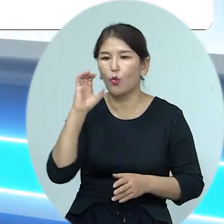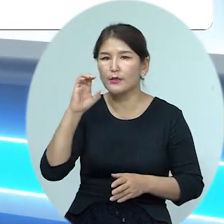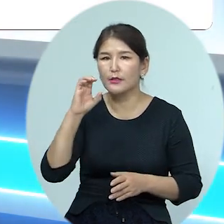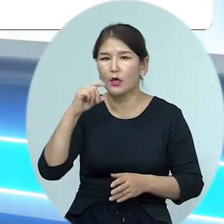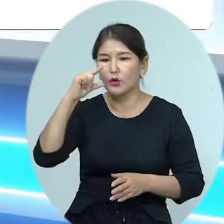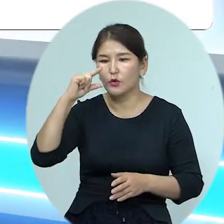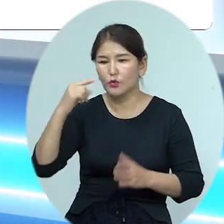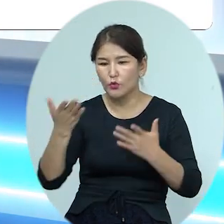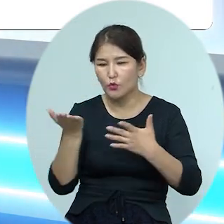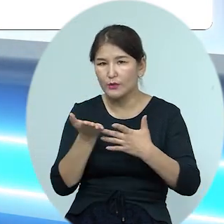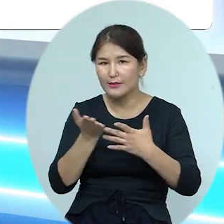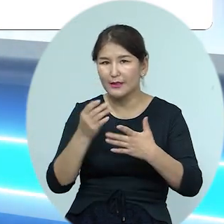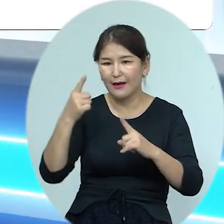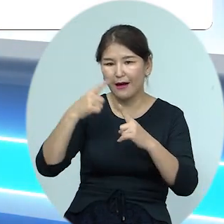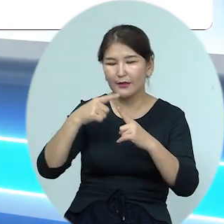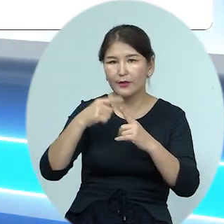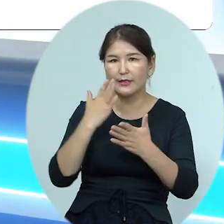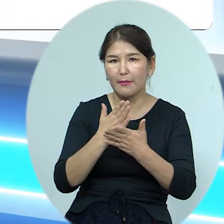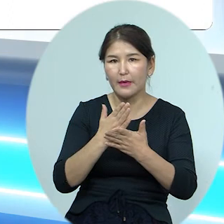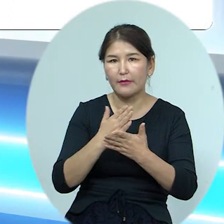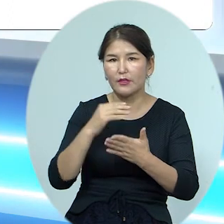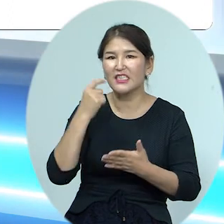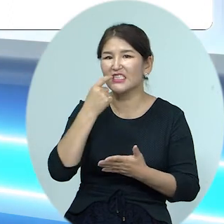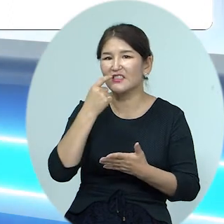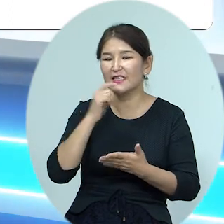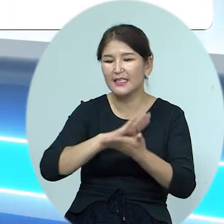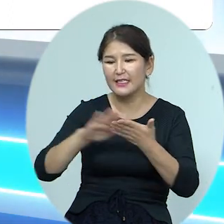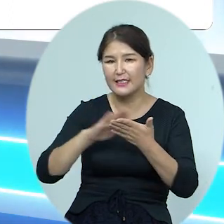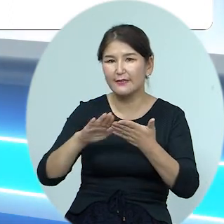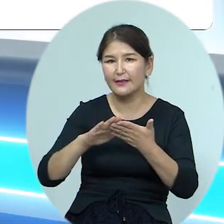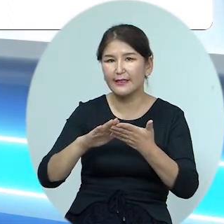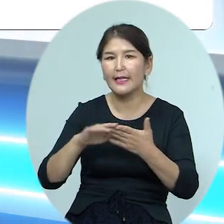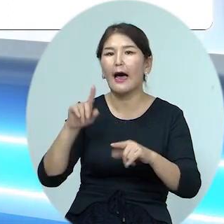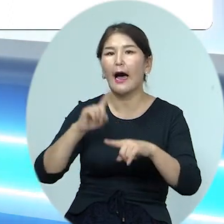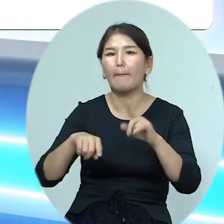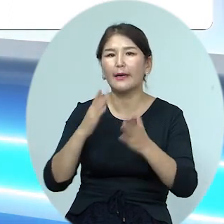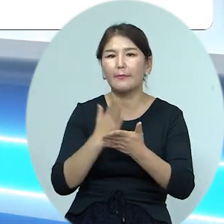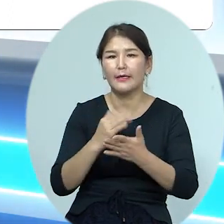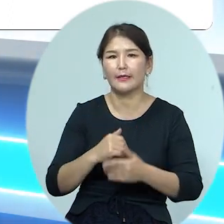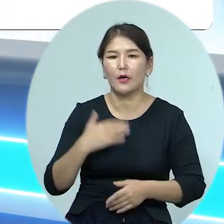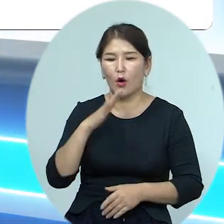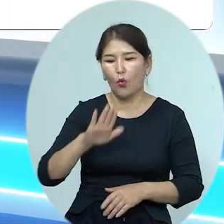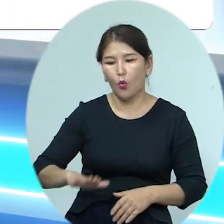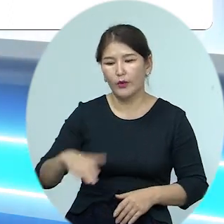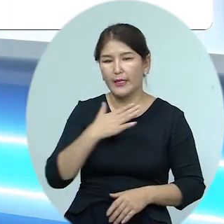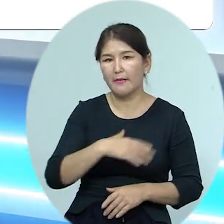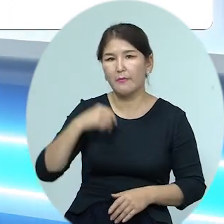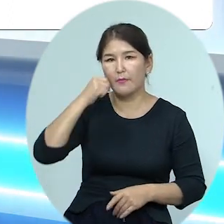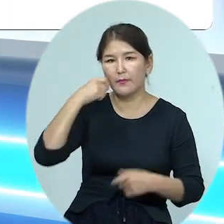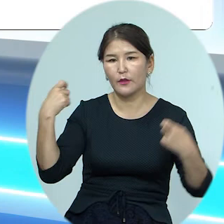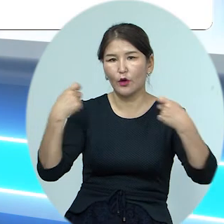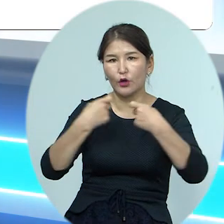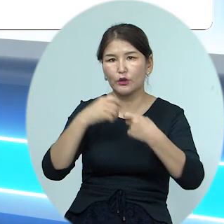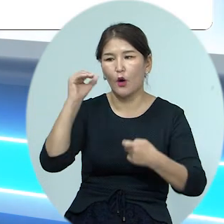зэргийн хатуулагтай байвал шүдийг цэвэрлэхэд илүү хялбар байдаг. За, хүүхдийн биед тохирсон